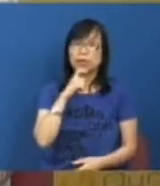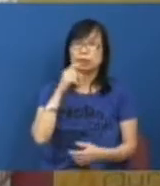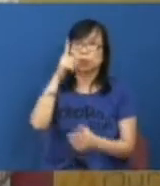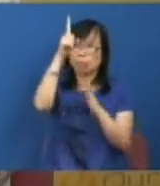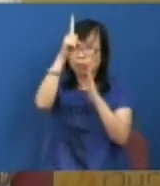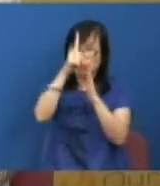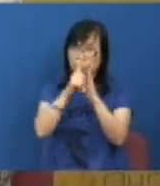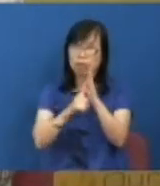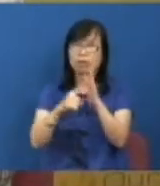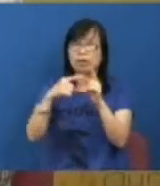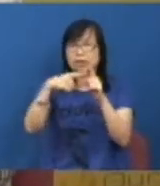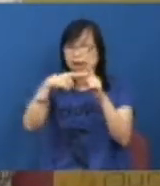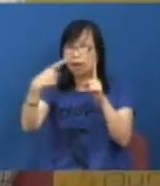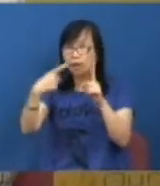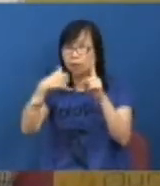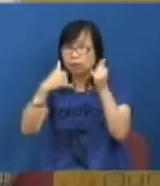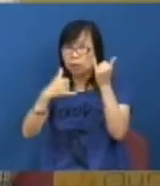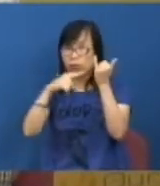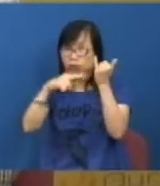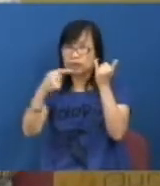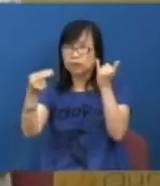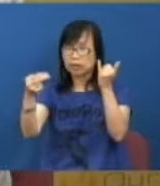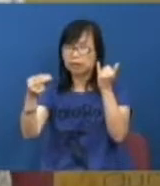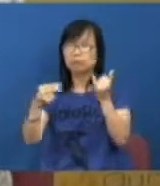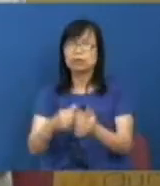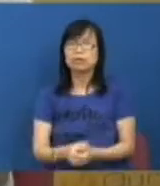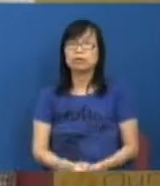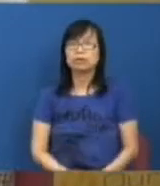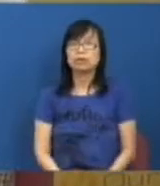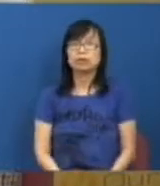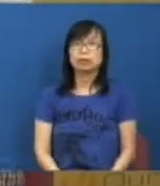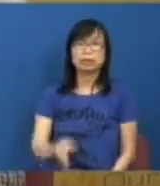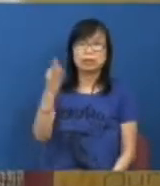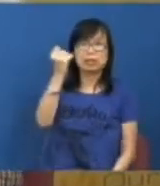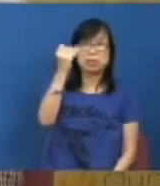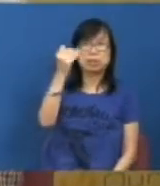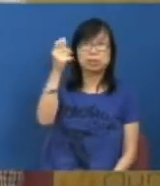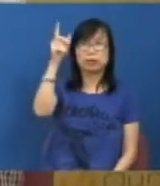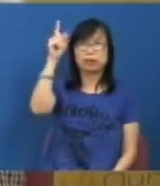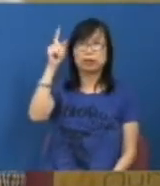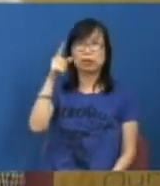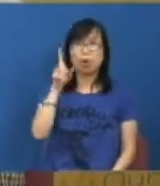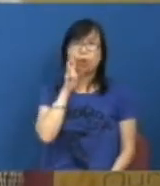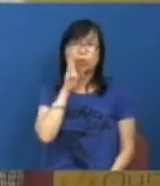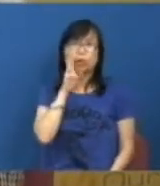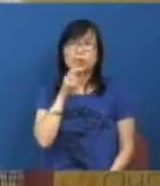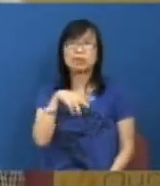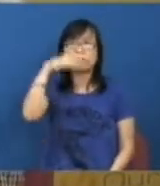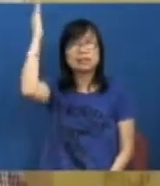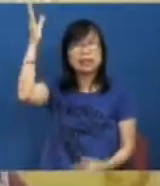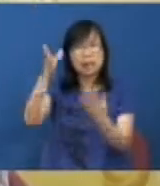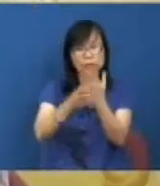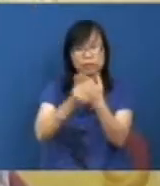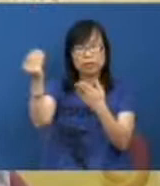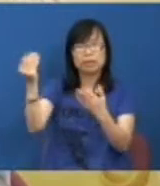差6至7， 係冇錯， 六至七度都幾係喎，即係你如果你話三十幾度，咁咪等於我哋咩秋天咁樣20多度 咯，可能